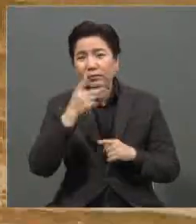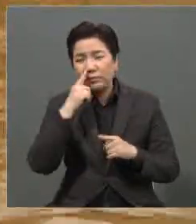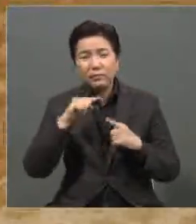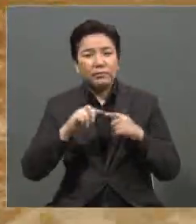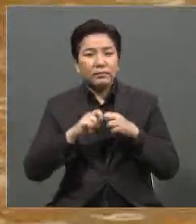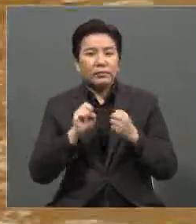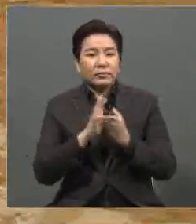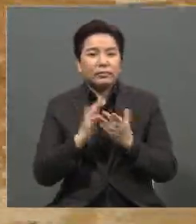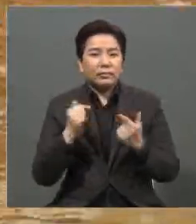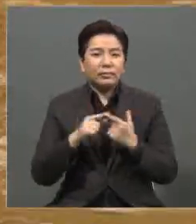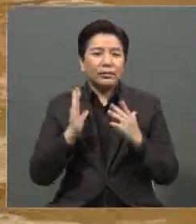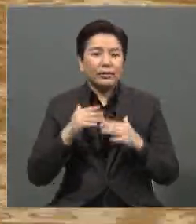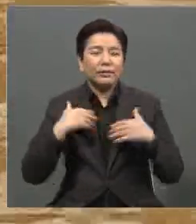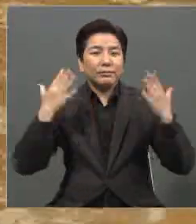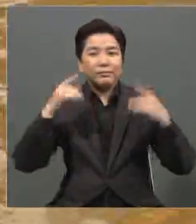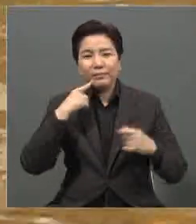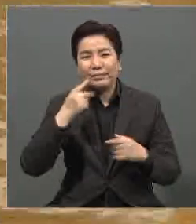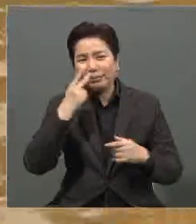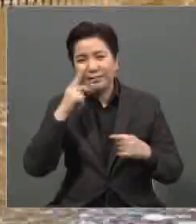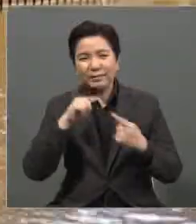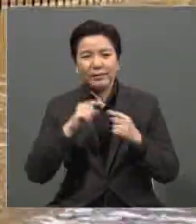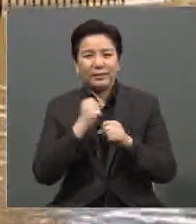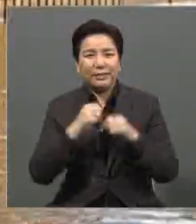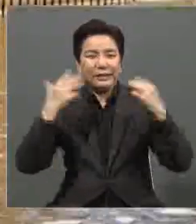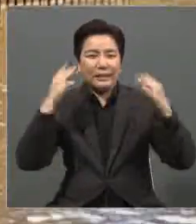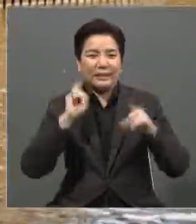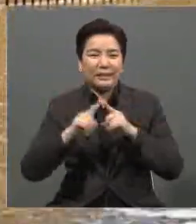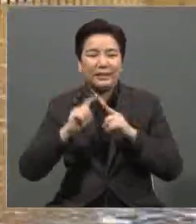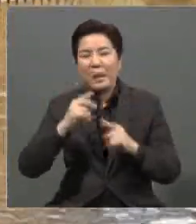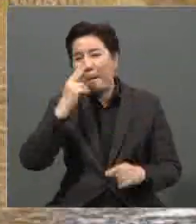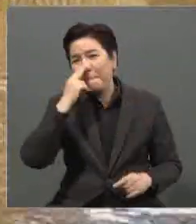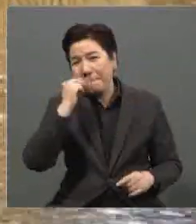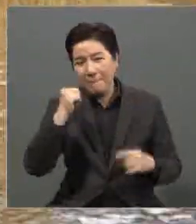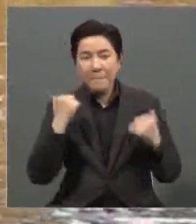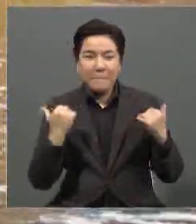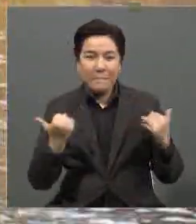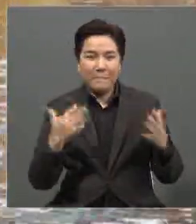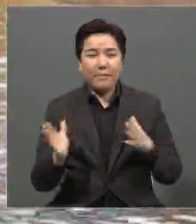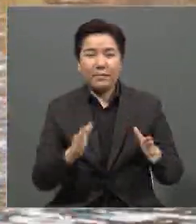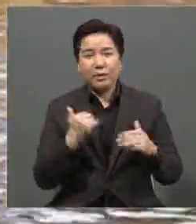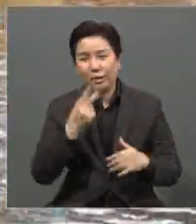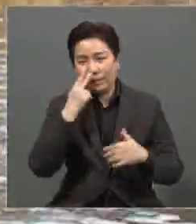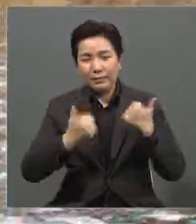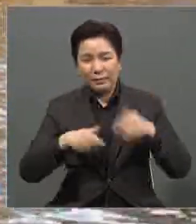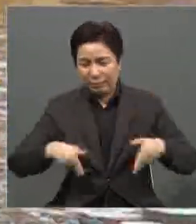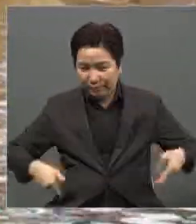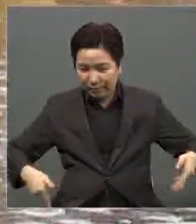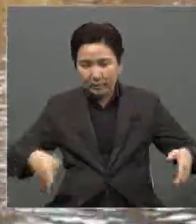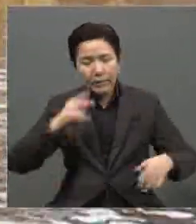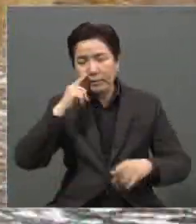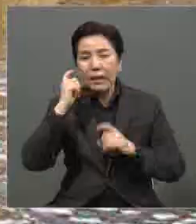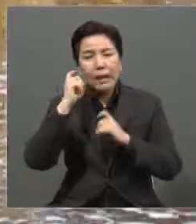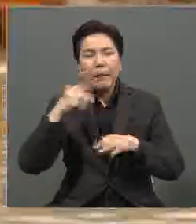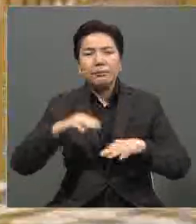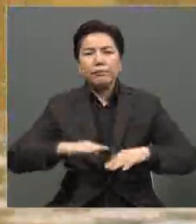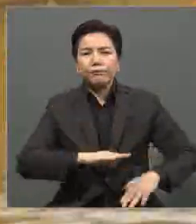งี้ยแล้วก็บรรดากองเชียร์เนี่ยก็มาเฝ้าเชียร์กันอย่างคึกคักเลยทีเดียวนะคะซึ่งสระที่ลงแข่งขันไม่เป็นอันตรายค่ะอย่างที่เรียน